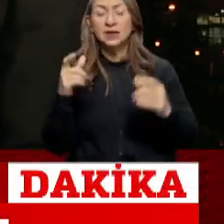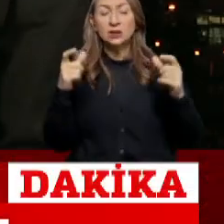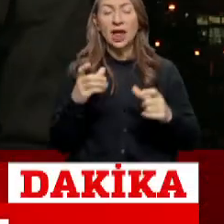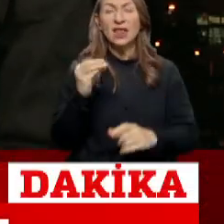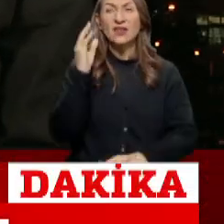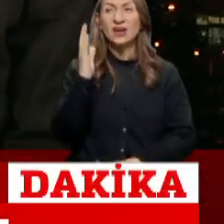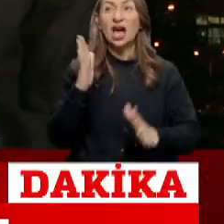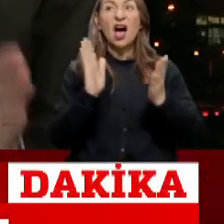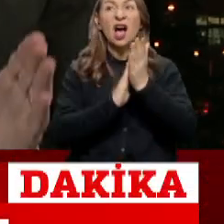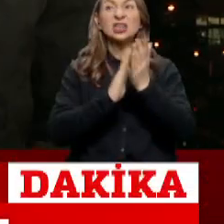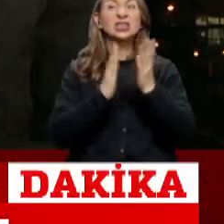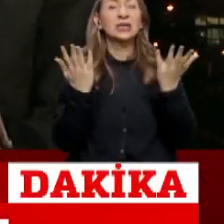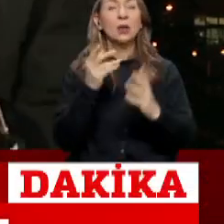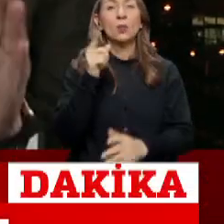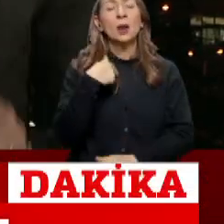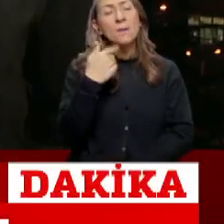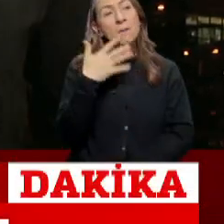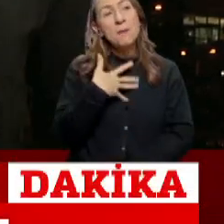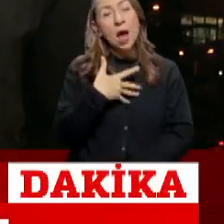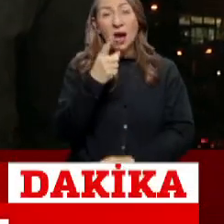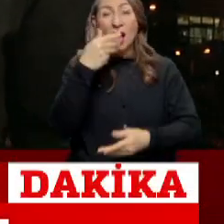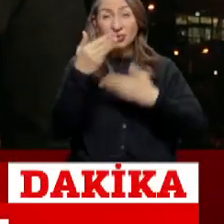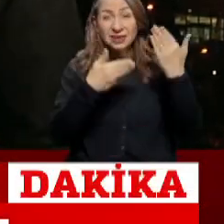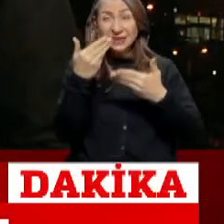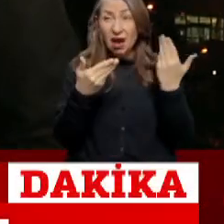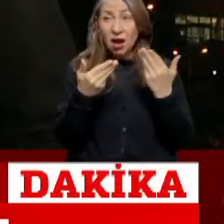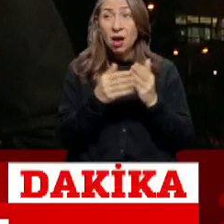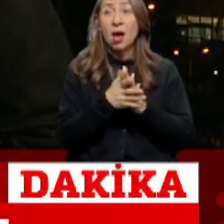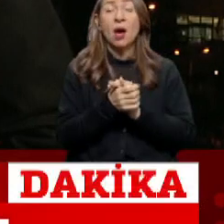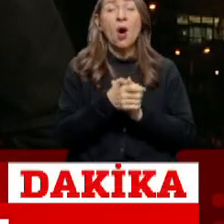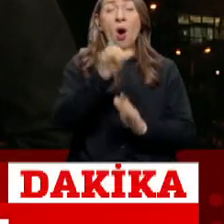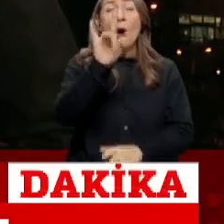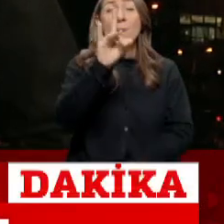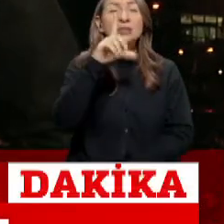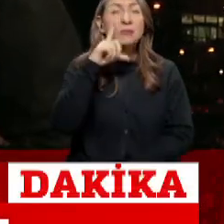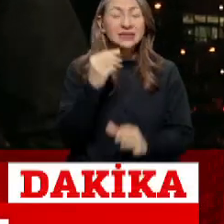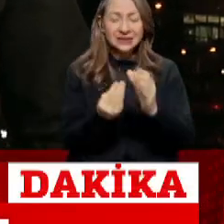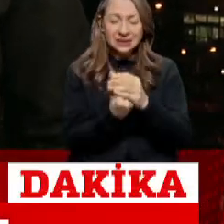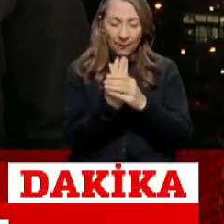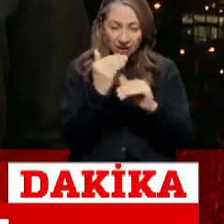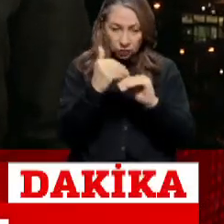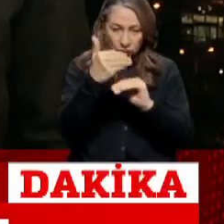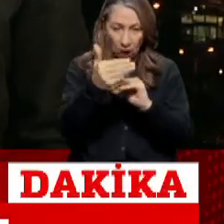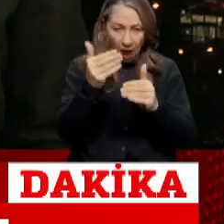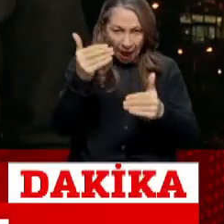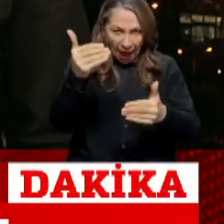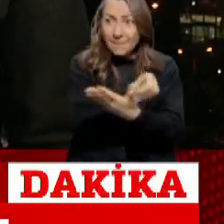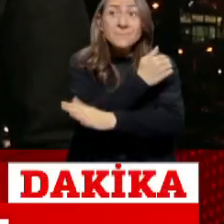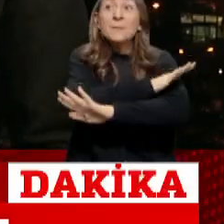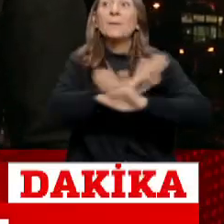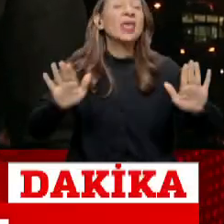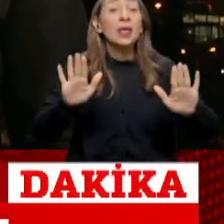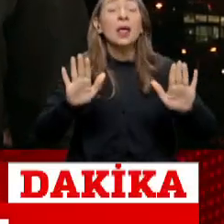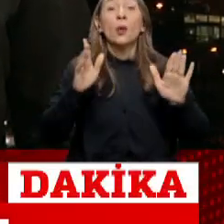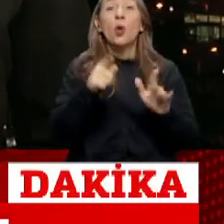en çok alkış alan şeyler. Bunları sadece anlatsa ve 15 Mayıs sabahından sonra kazandıktan sonra